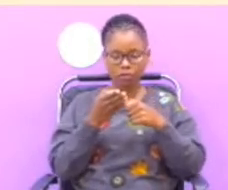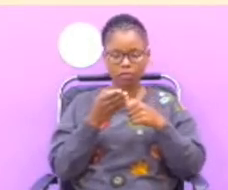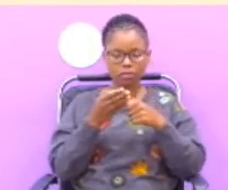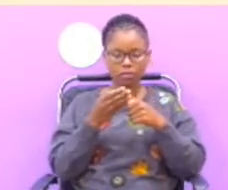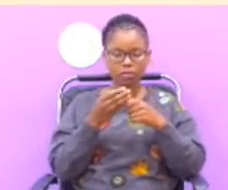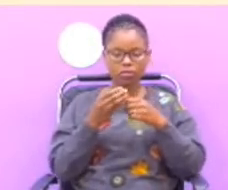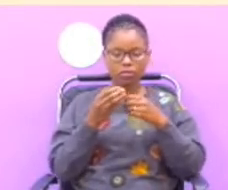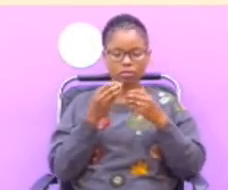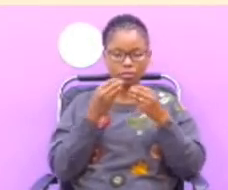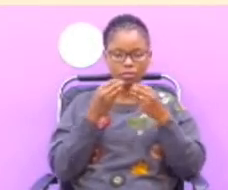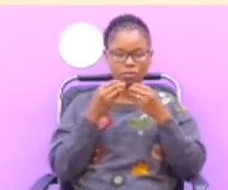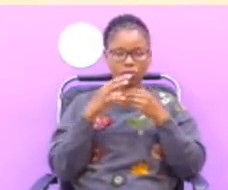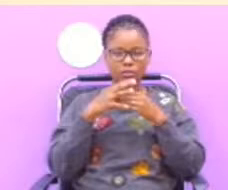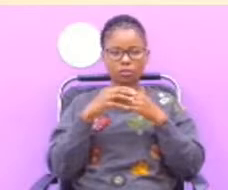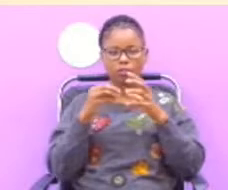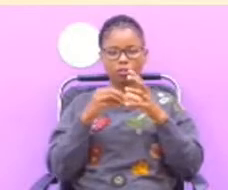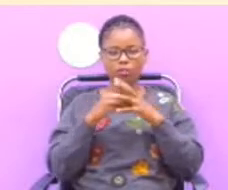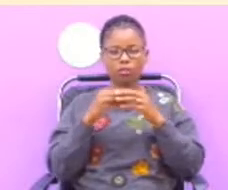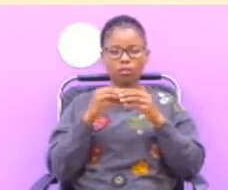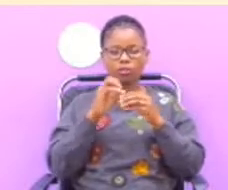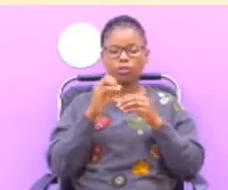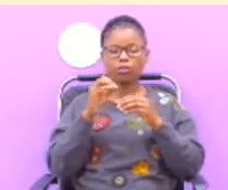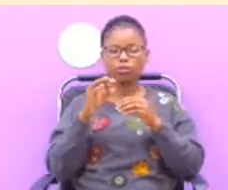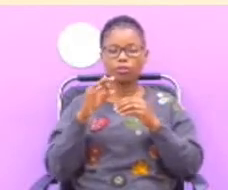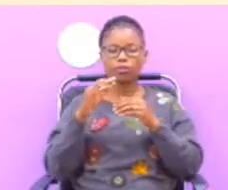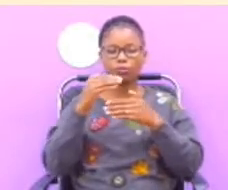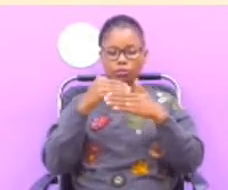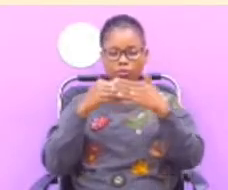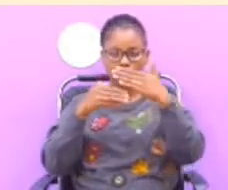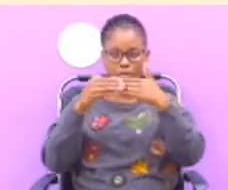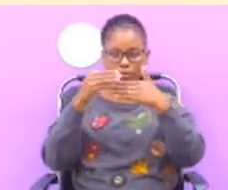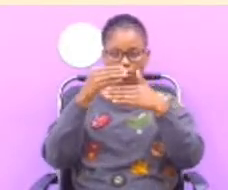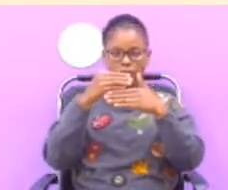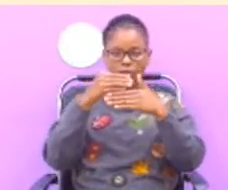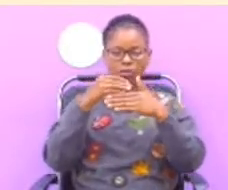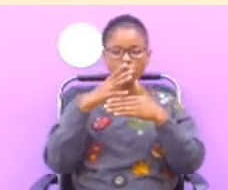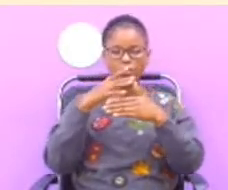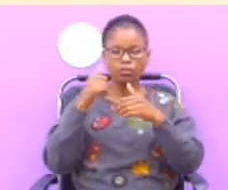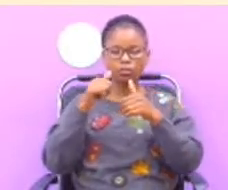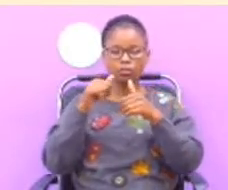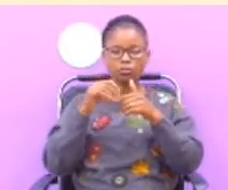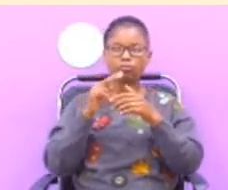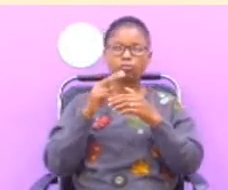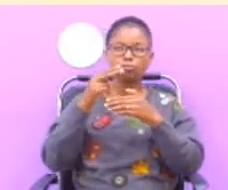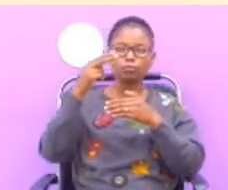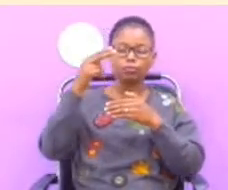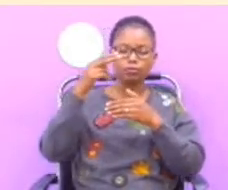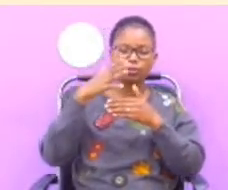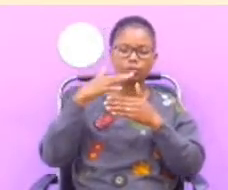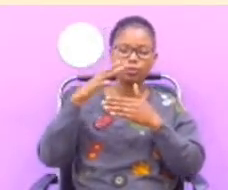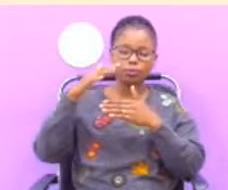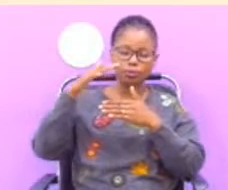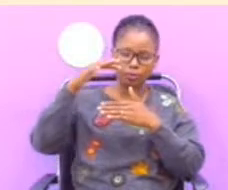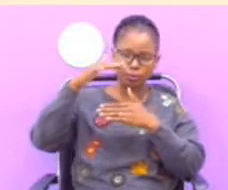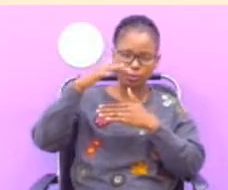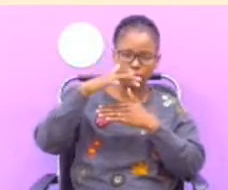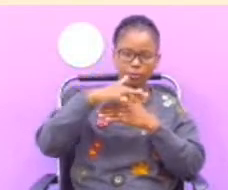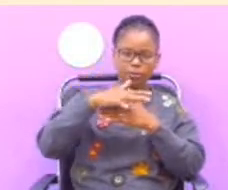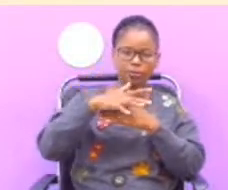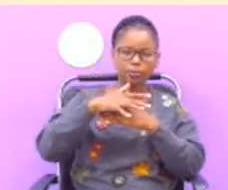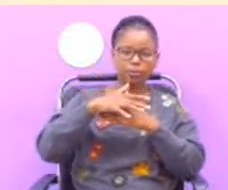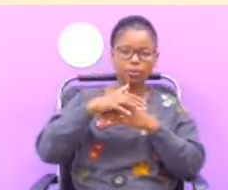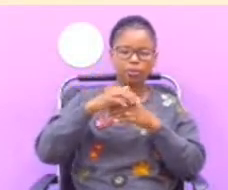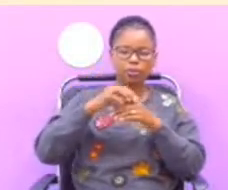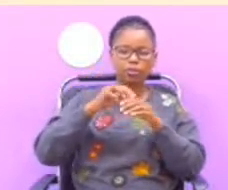ciũmba ciake cia ngoroba o kũrĩa igũrũ naguo mũtambũrũko ũcio wake agaka